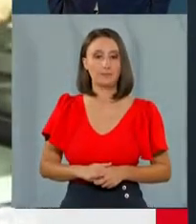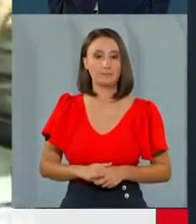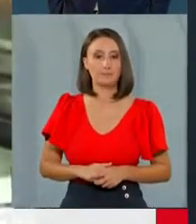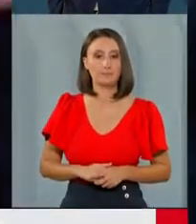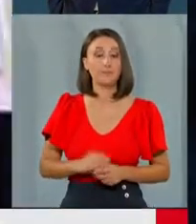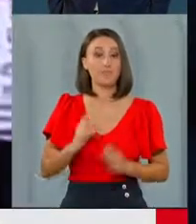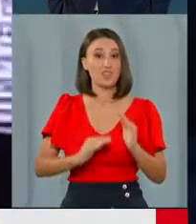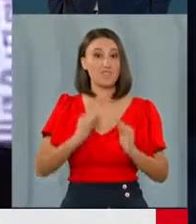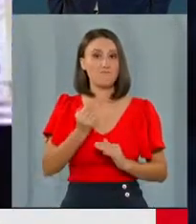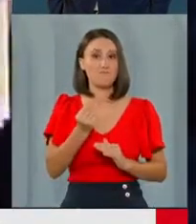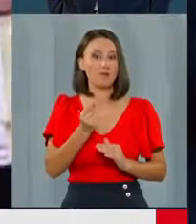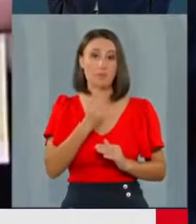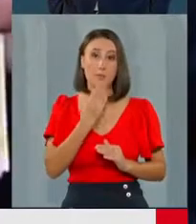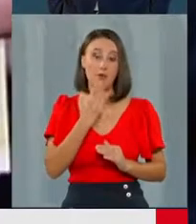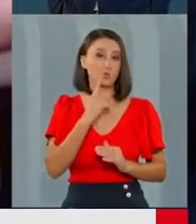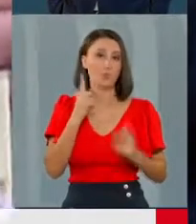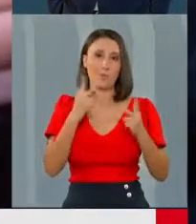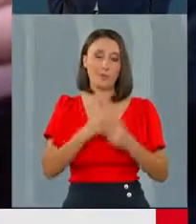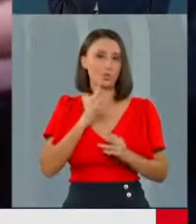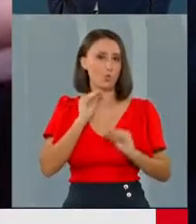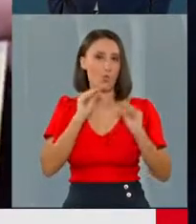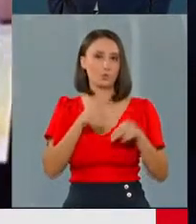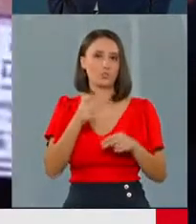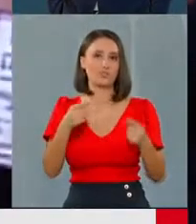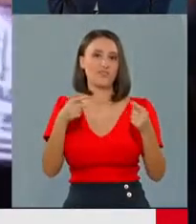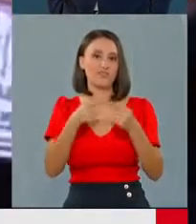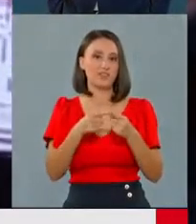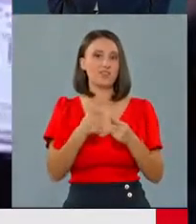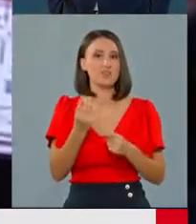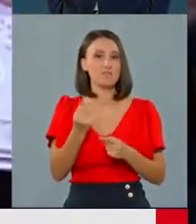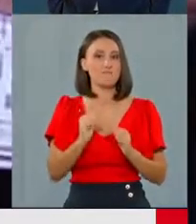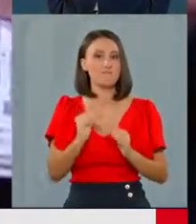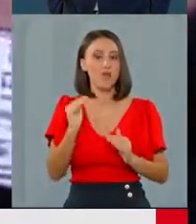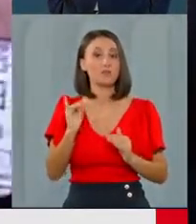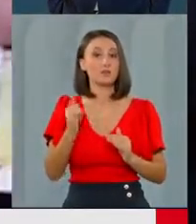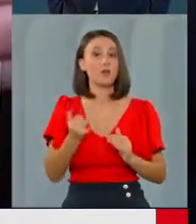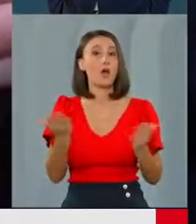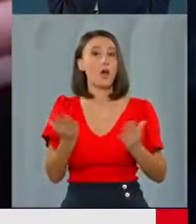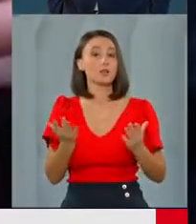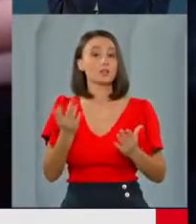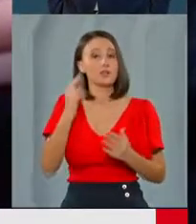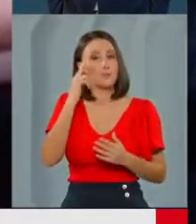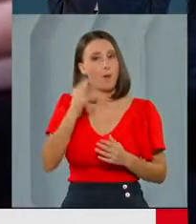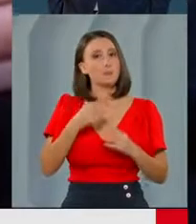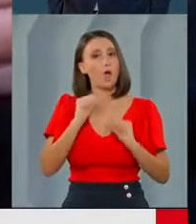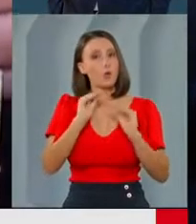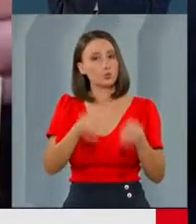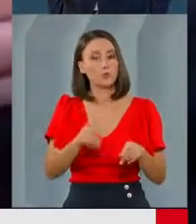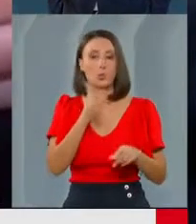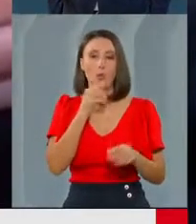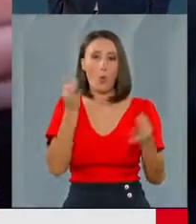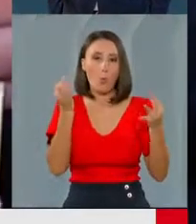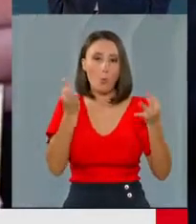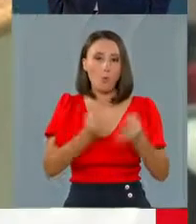că inflația, din păcate, nu se oprește, n-am ajuns pe acel vârf de inflaționist la care speram să ajunge și de unde să coborâm,